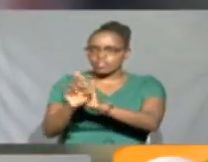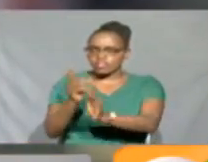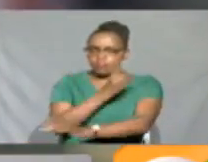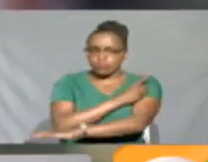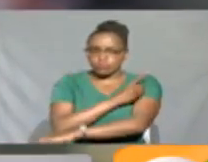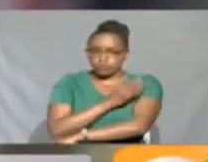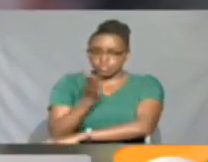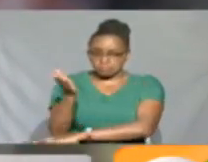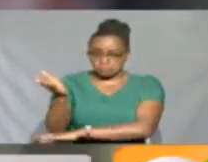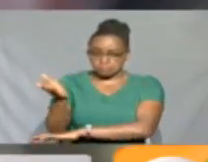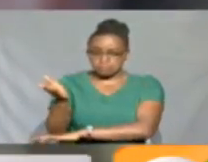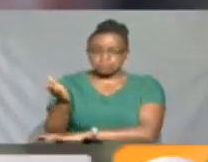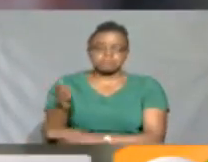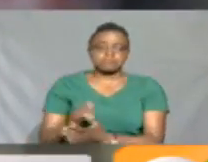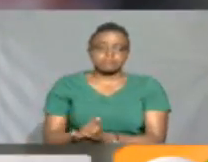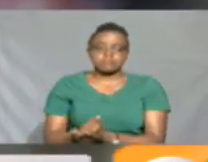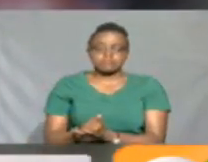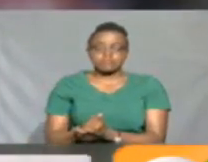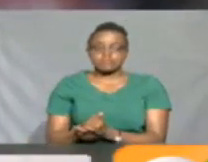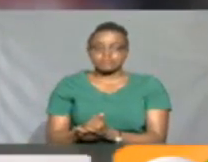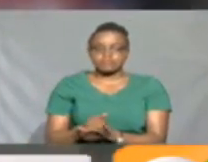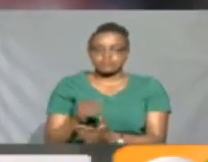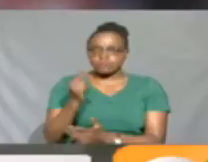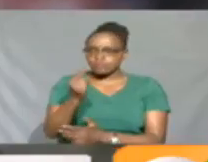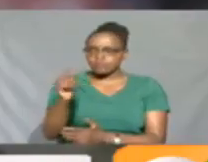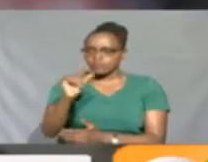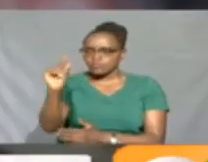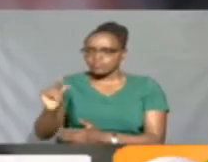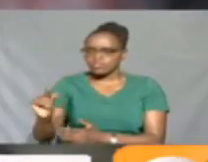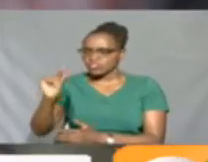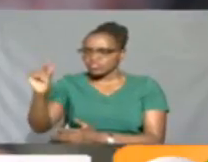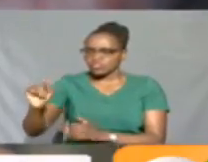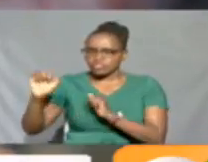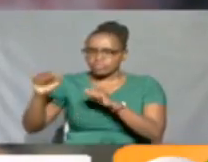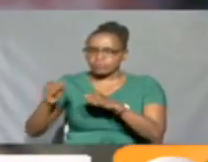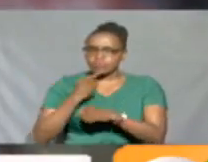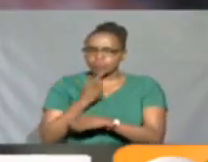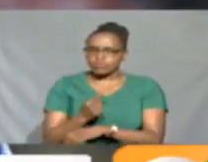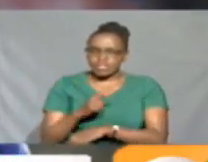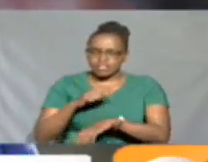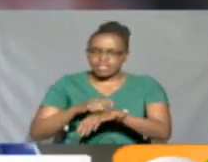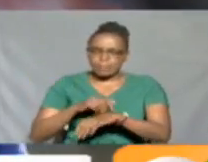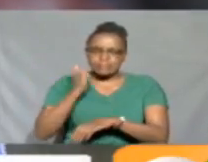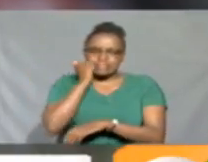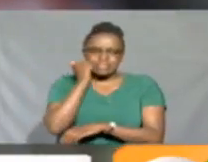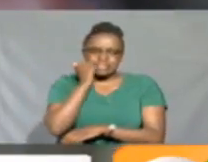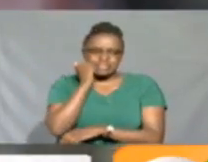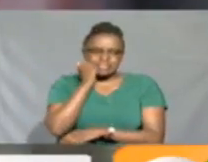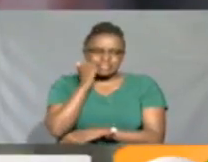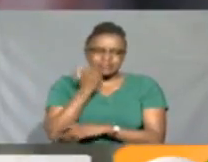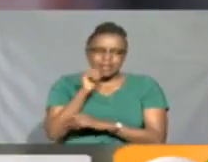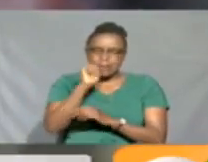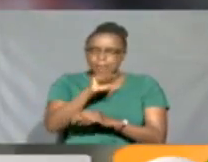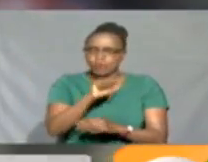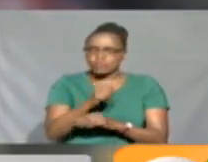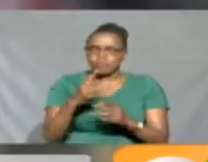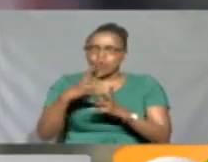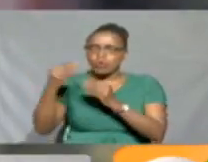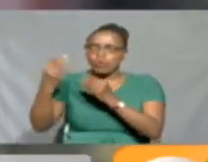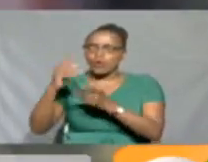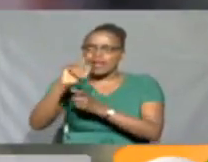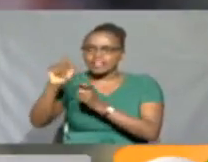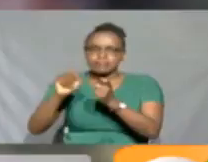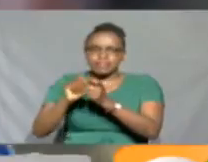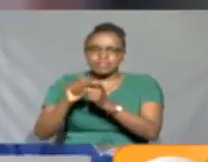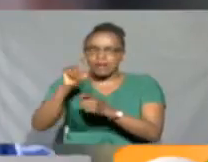hapa, tuseme for each region, unaweza sema mtu akiwa anaugua saratani anaweza enda wapi